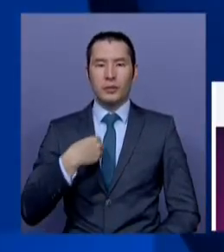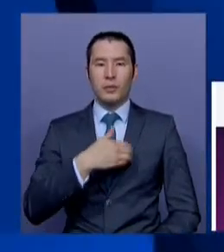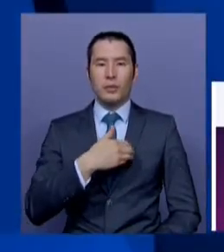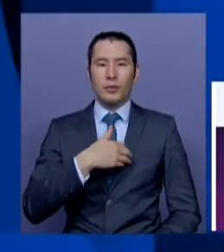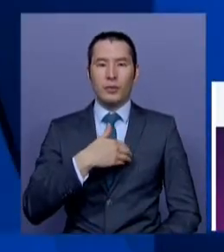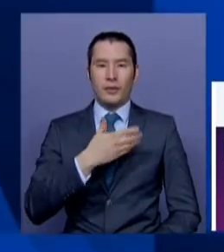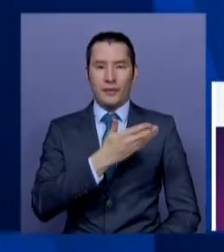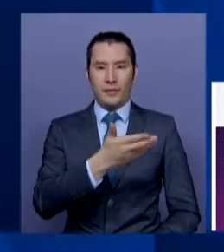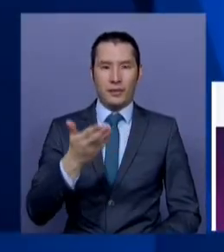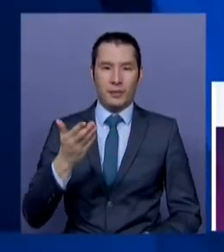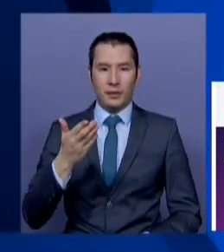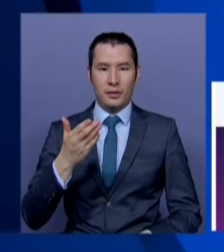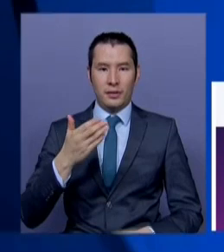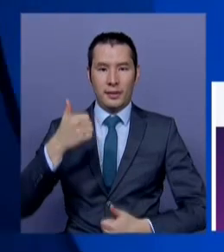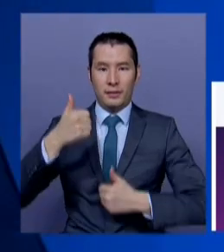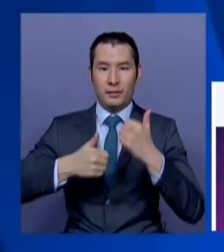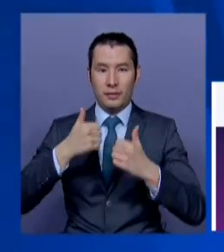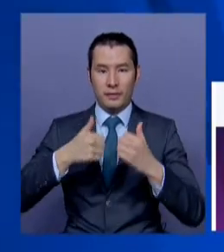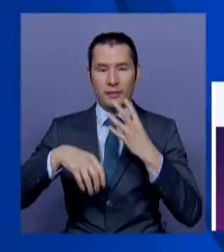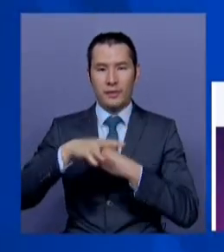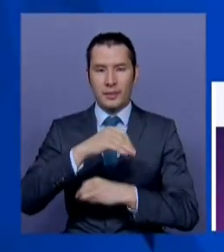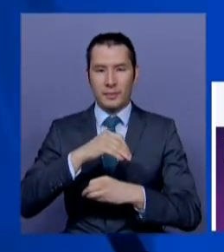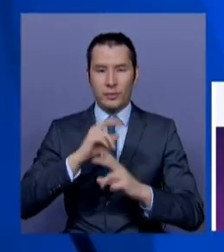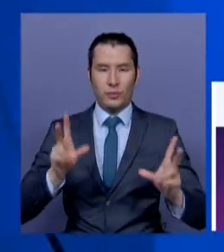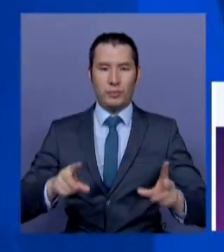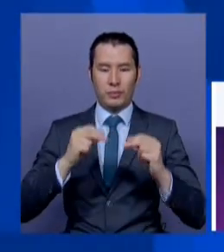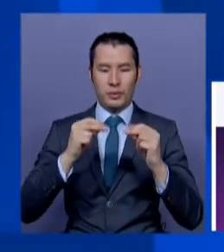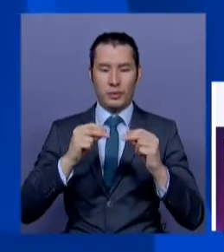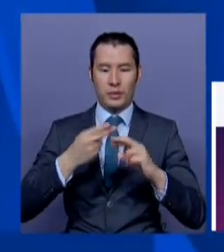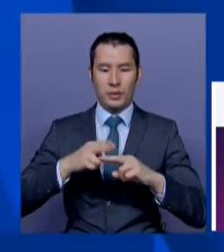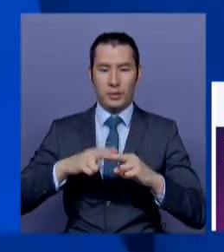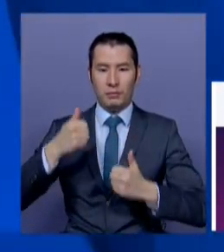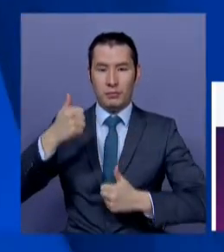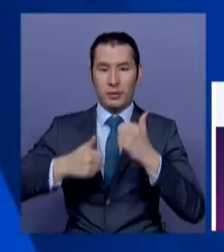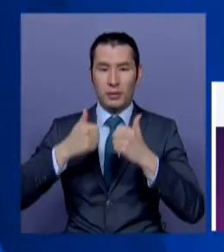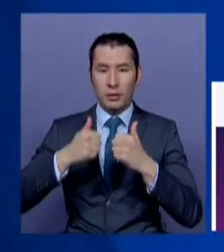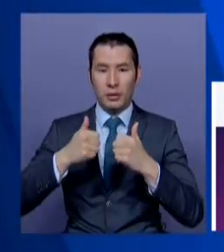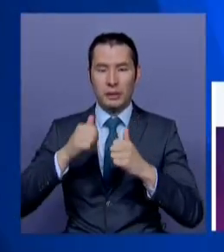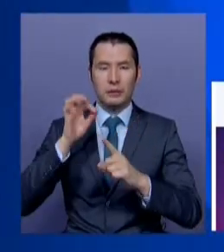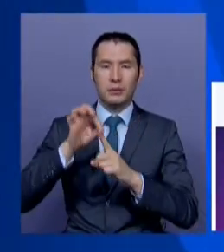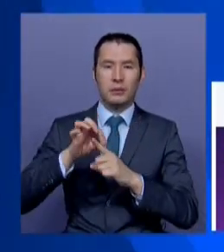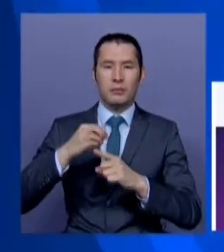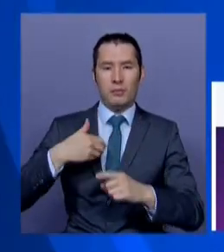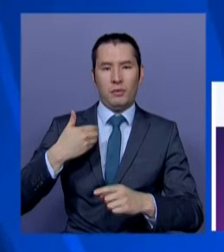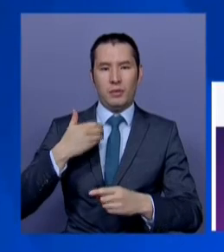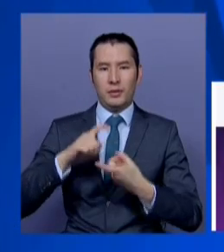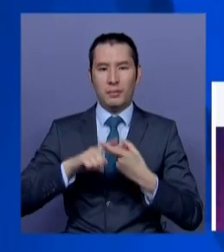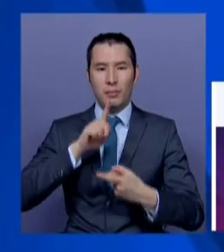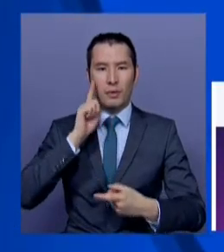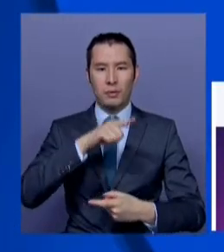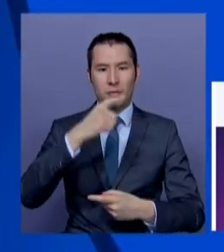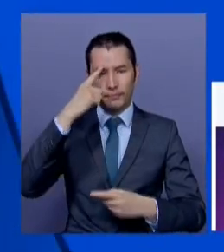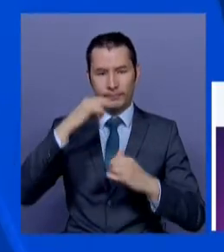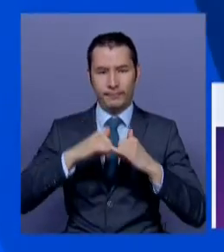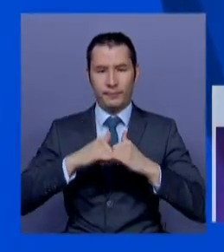Сіздерге байқауда табыс тілеймін. Бізге шынында да осындай жарыс өте керек. Бұл жастарға білімдерін шыңдап, өздерін көрсетуге үлкен мүмкіндік